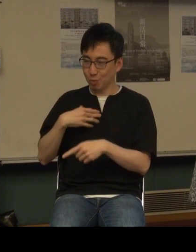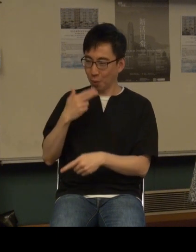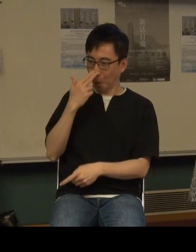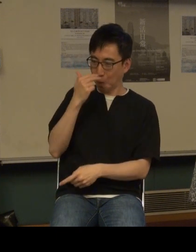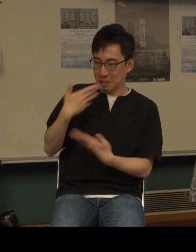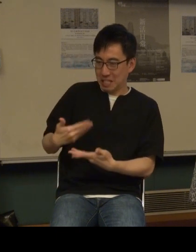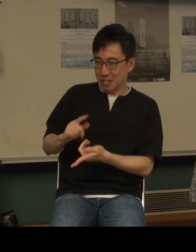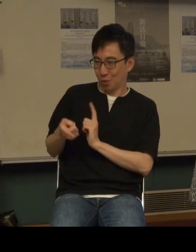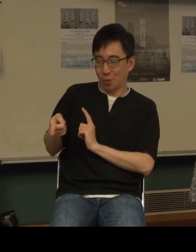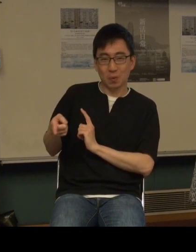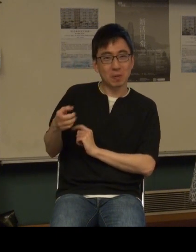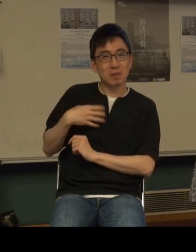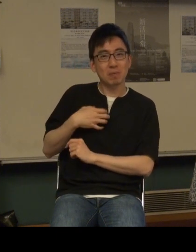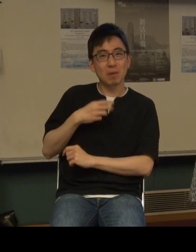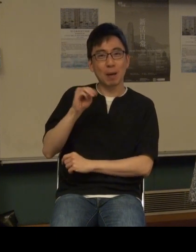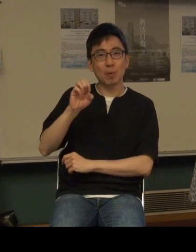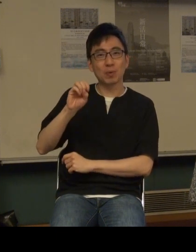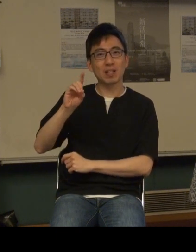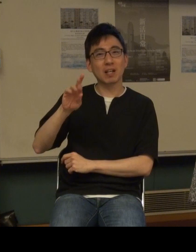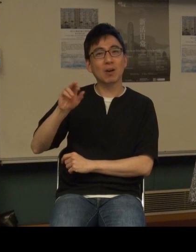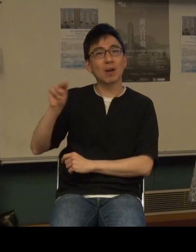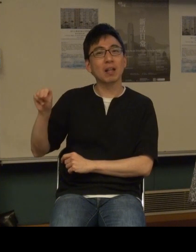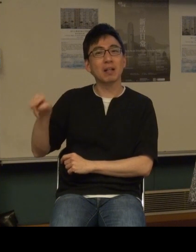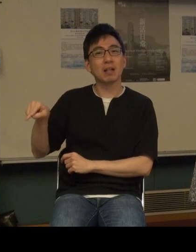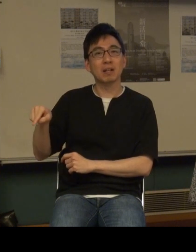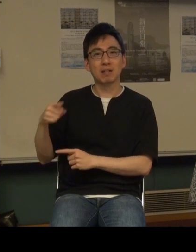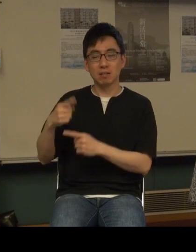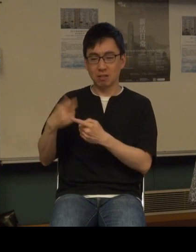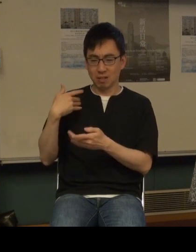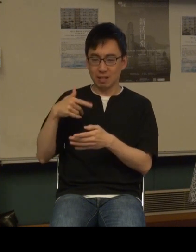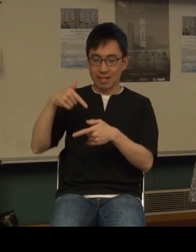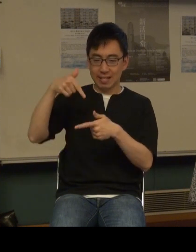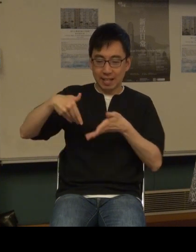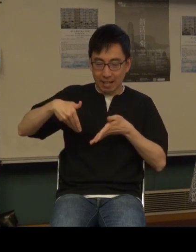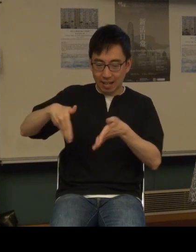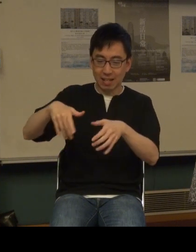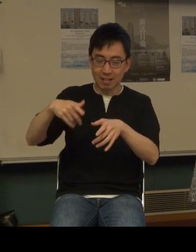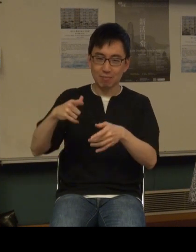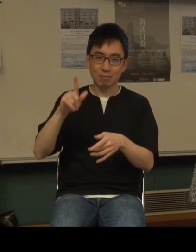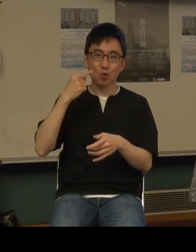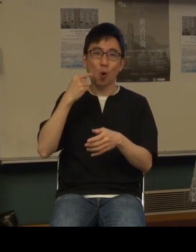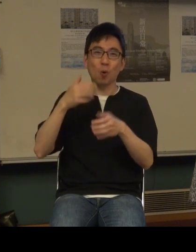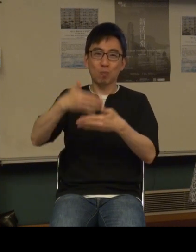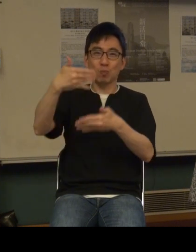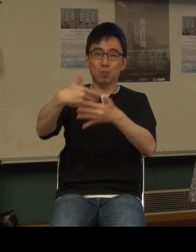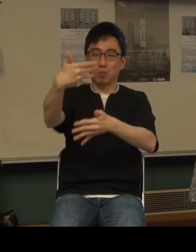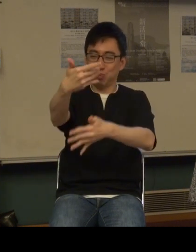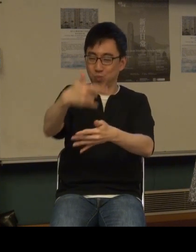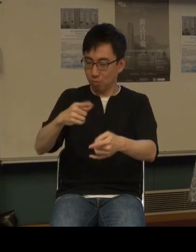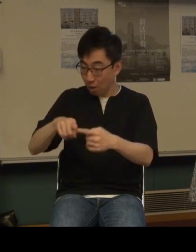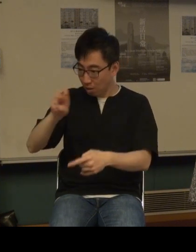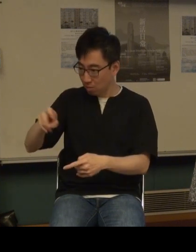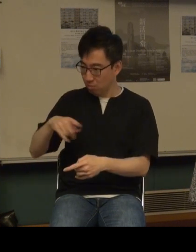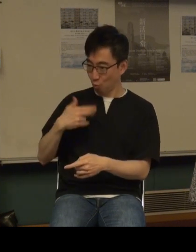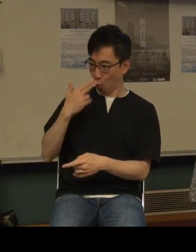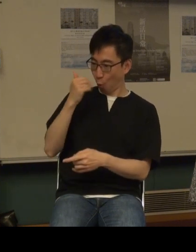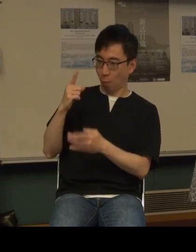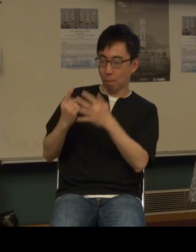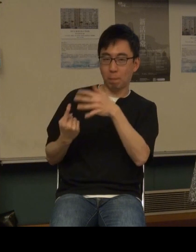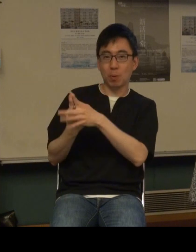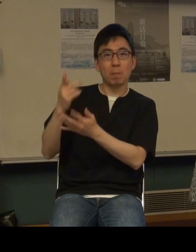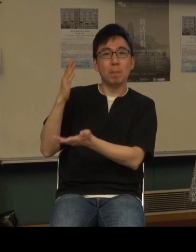嘅。係，你會見到喺一紮嘅當時正街一紮嘅唐樓裏邊咧，突然間有一個即係咁摩登嘅建築